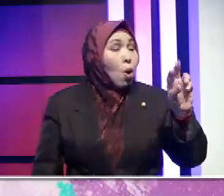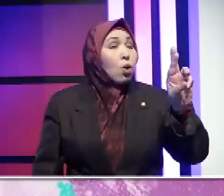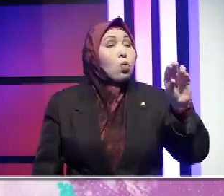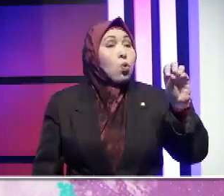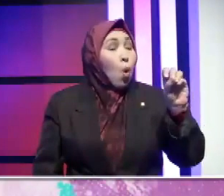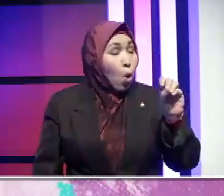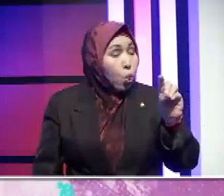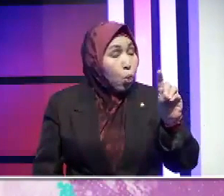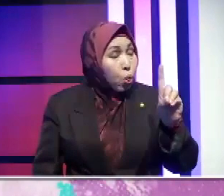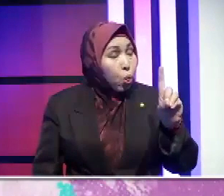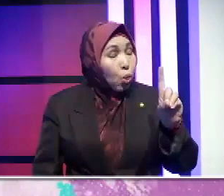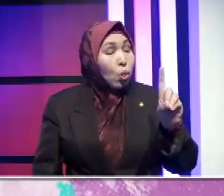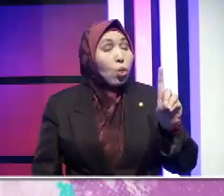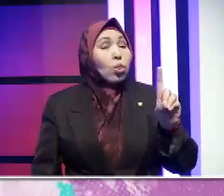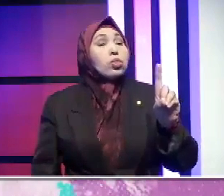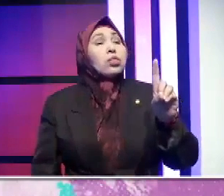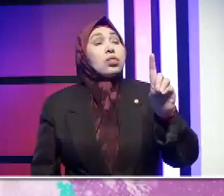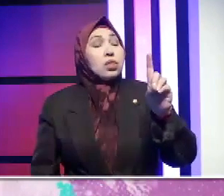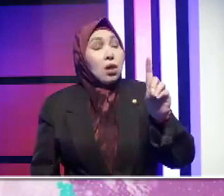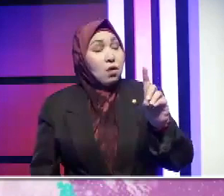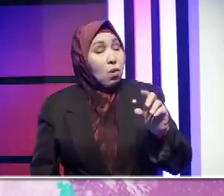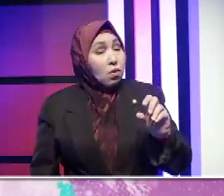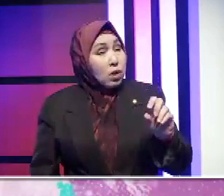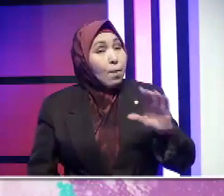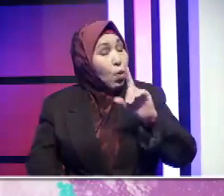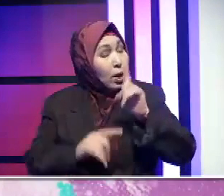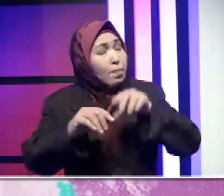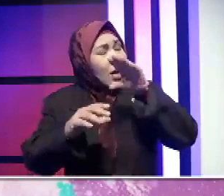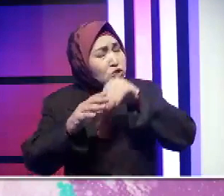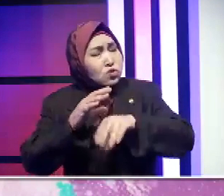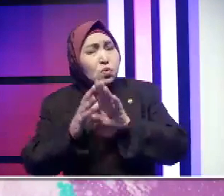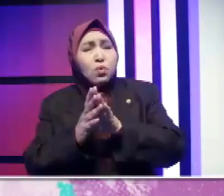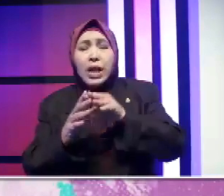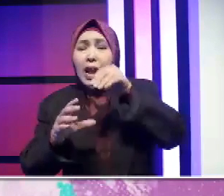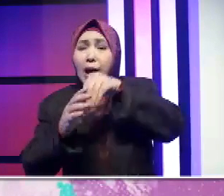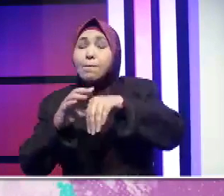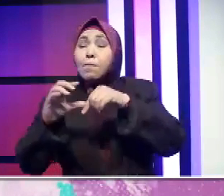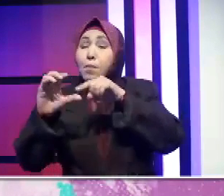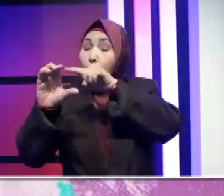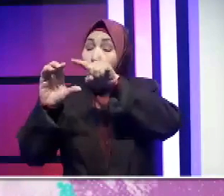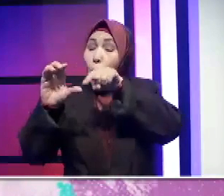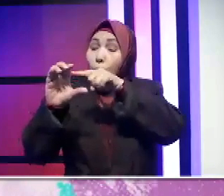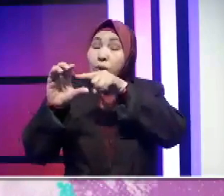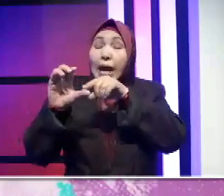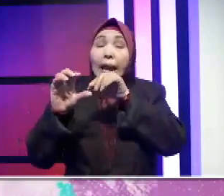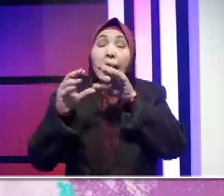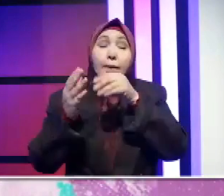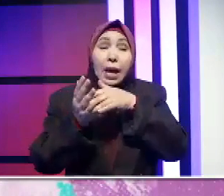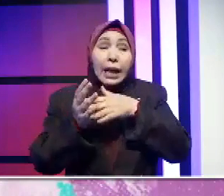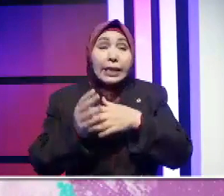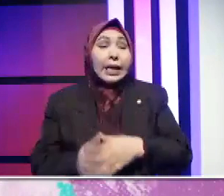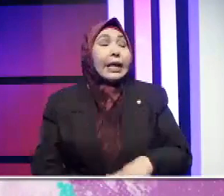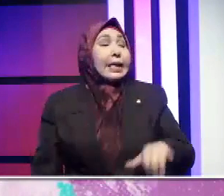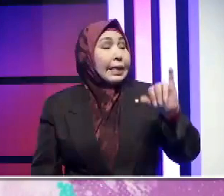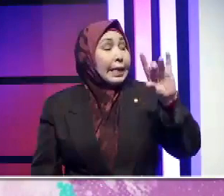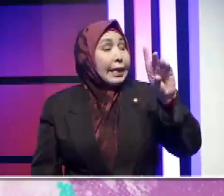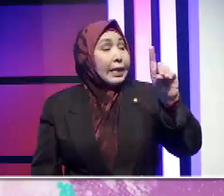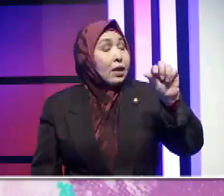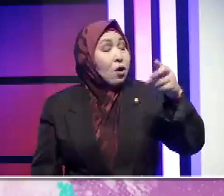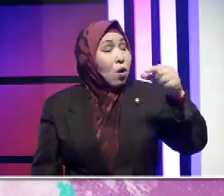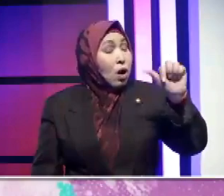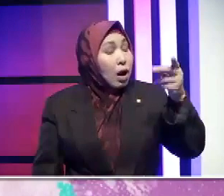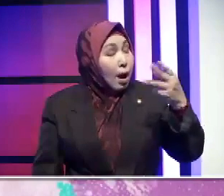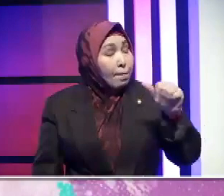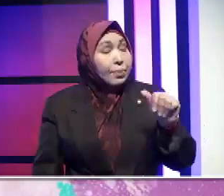sebab oleh gua huruf yang kuat tidak boleh masuk semua ke dalam huruf yang lemah make di disebut sebagai idgham naqish nah kiss